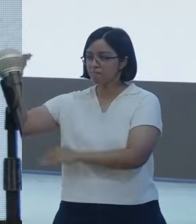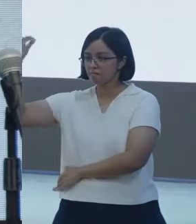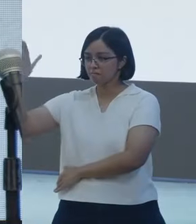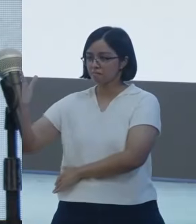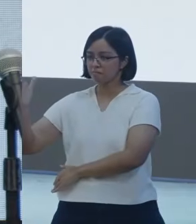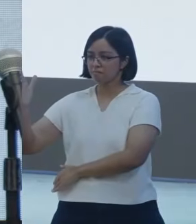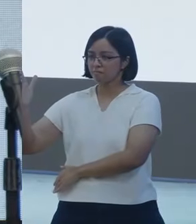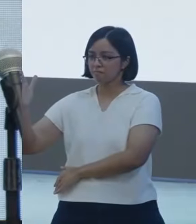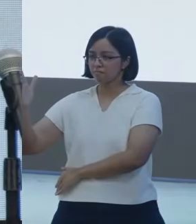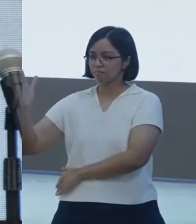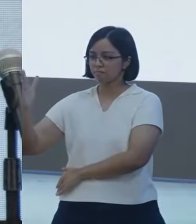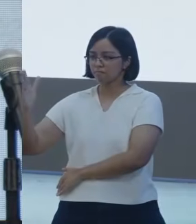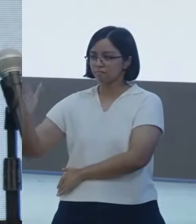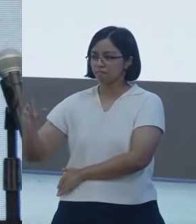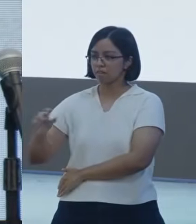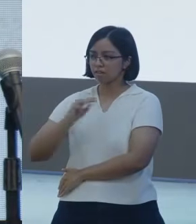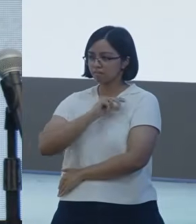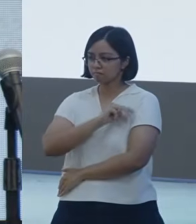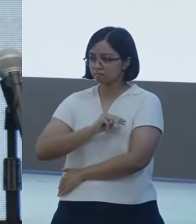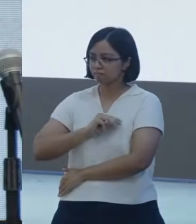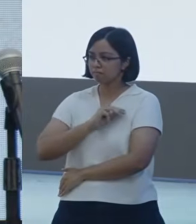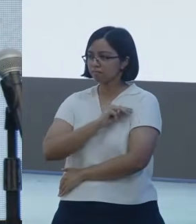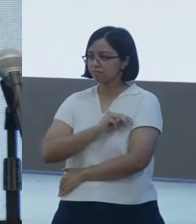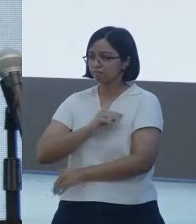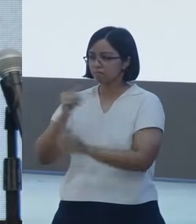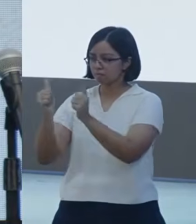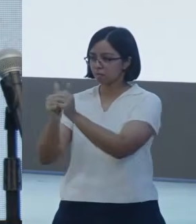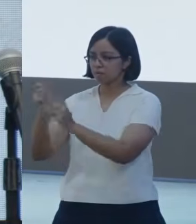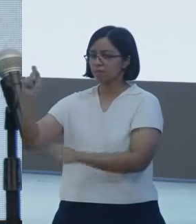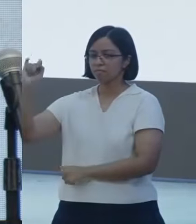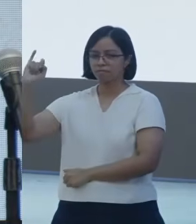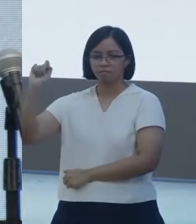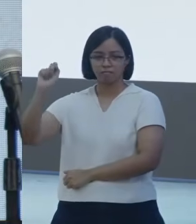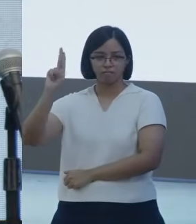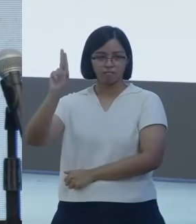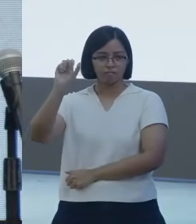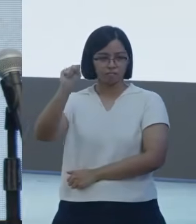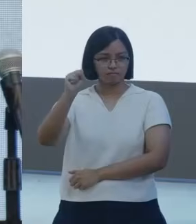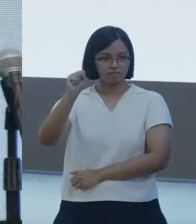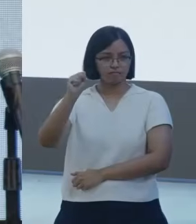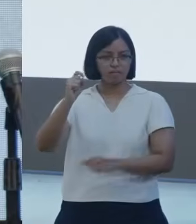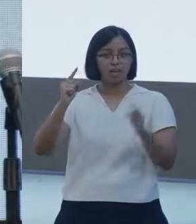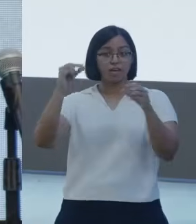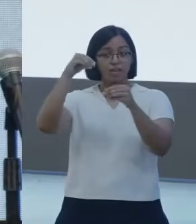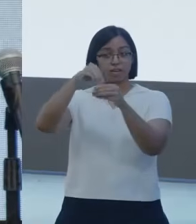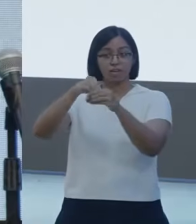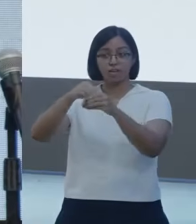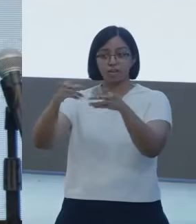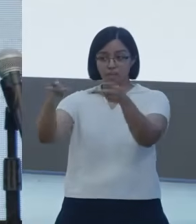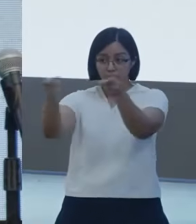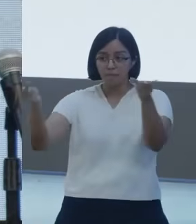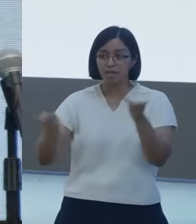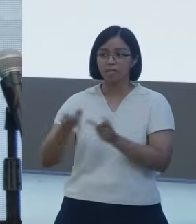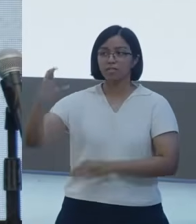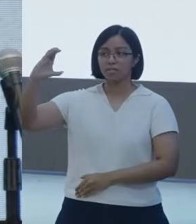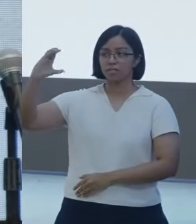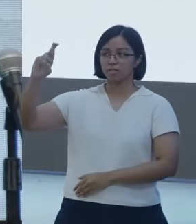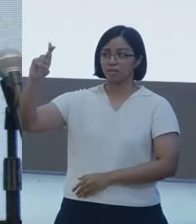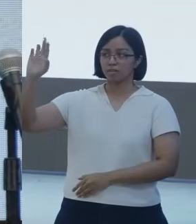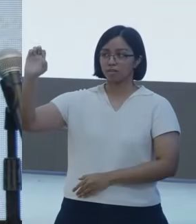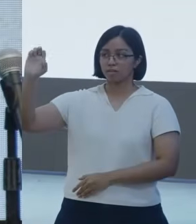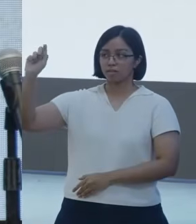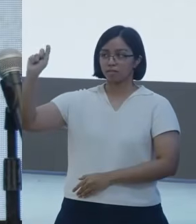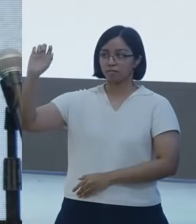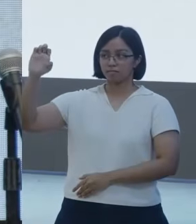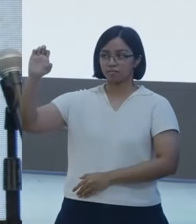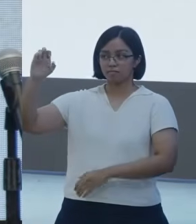At nagmisyon siya, nakasama si Titus sa Crete. sa island of Crete. Ang Crete po